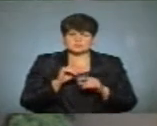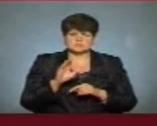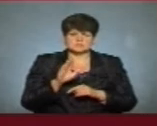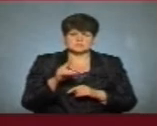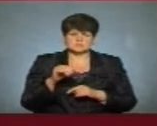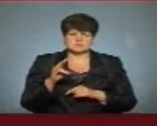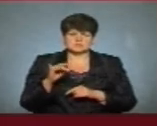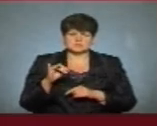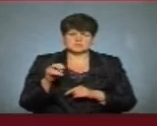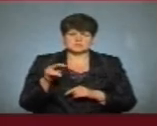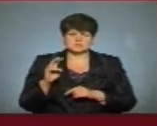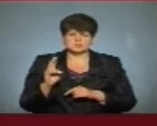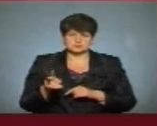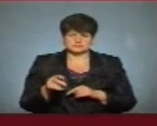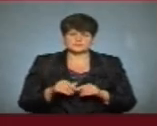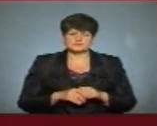Данилюк. Створили